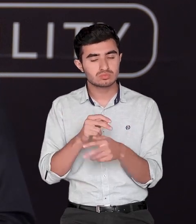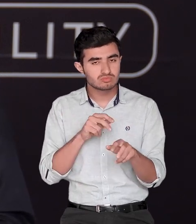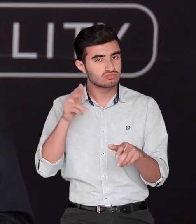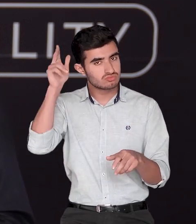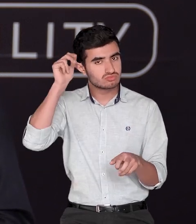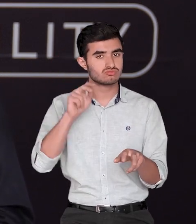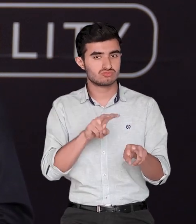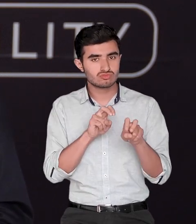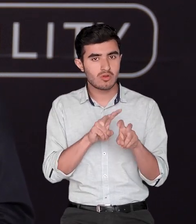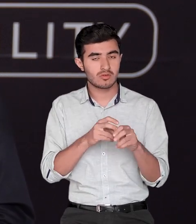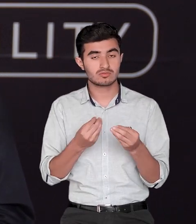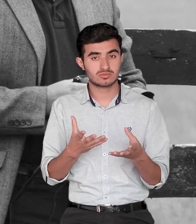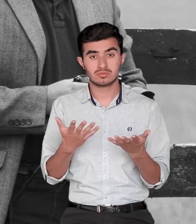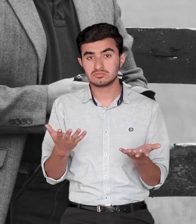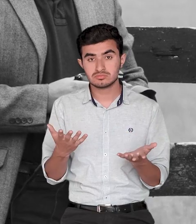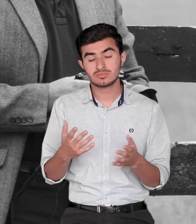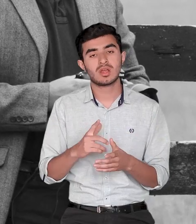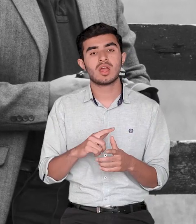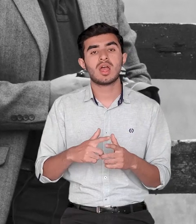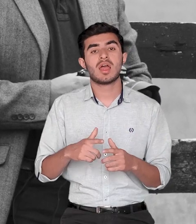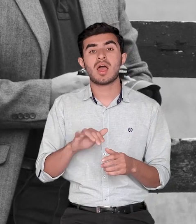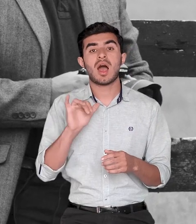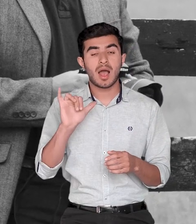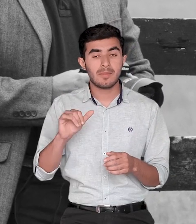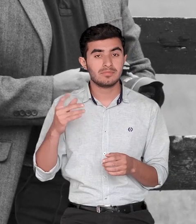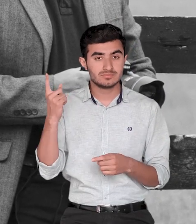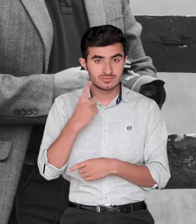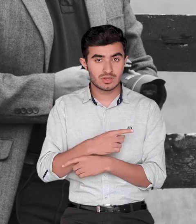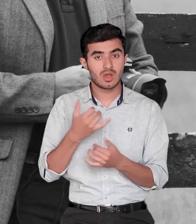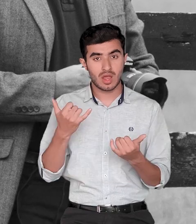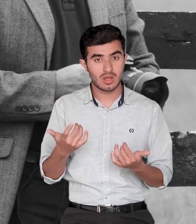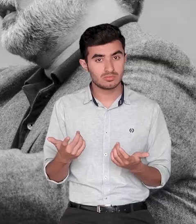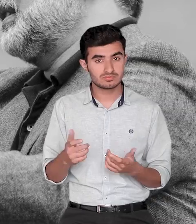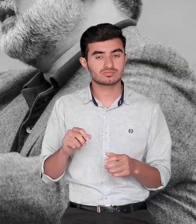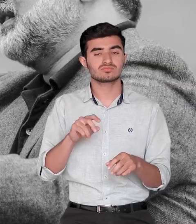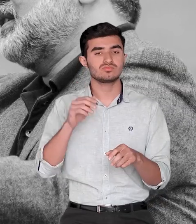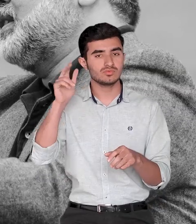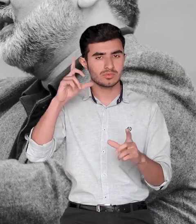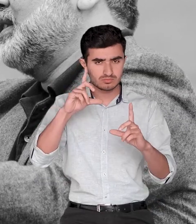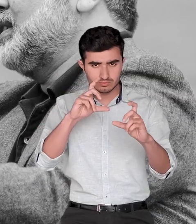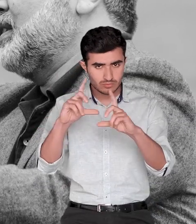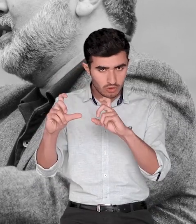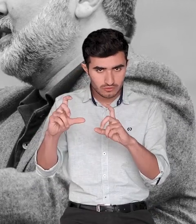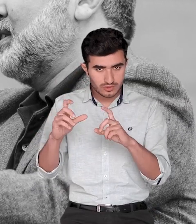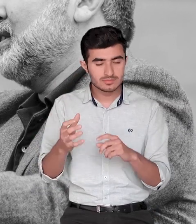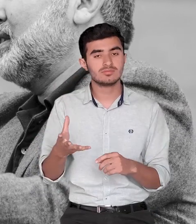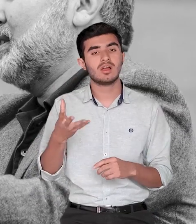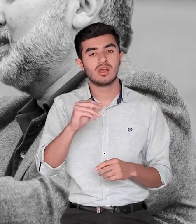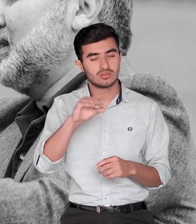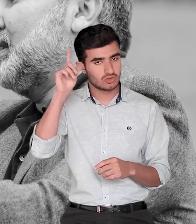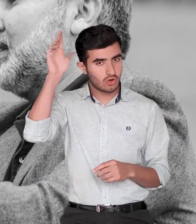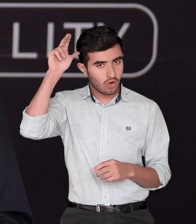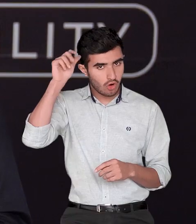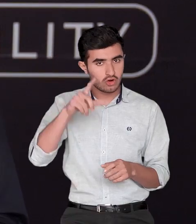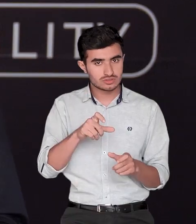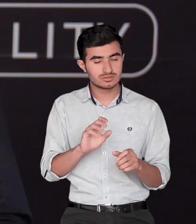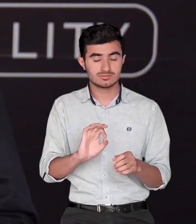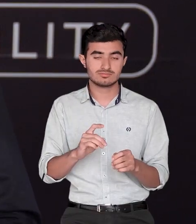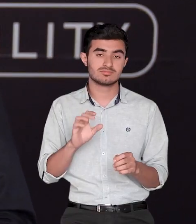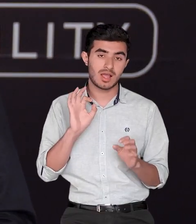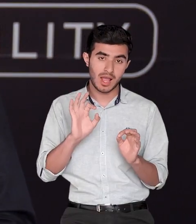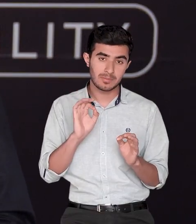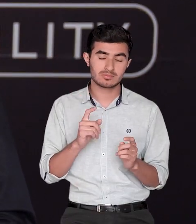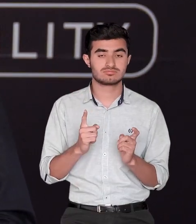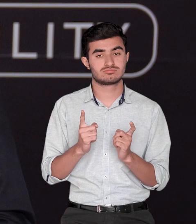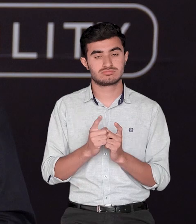राइडिंग स्टार्ट की। और वो दिन और आज का दिन है, फोटोग्राफी और हॉर्सेस, दे हैव बिकम पार्ट